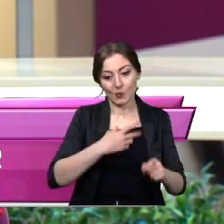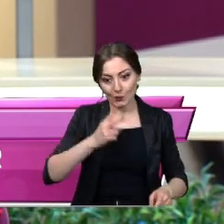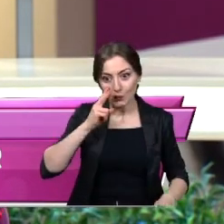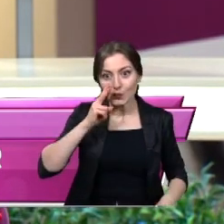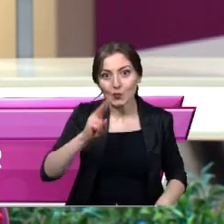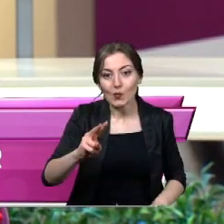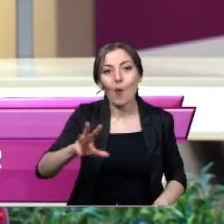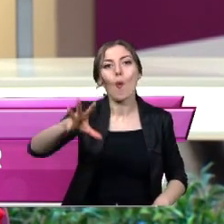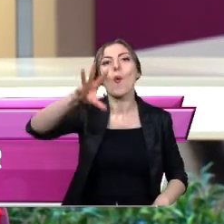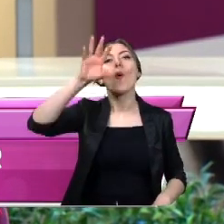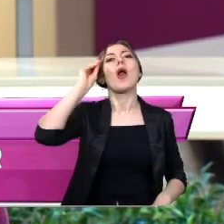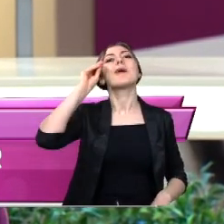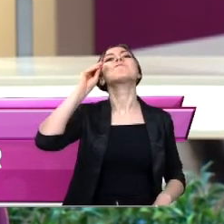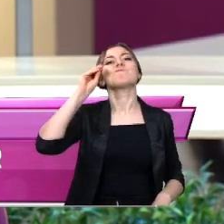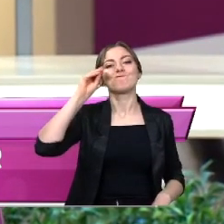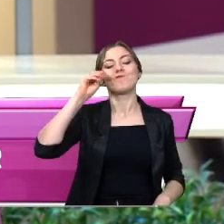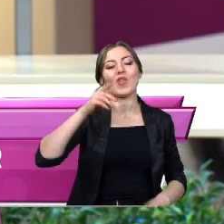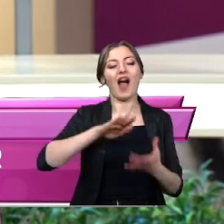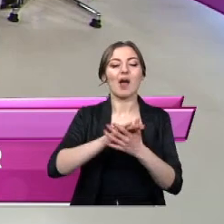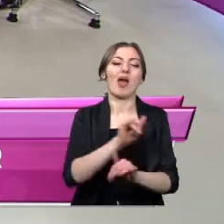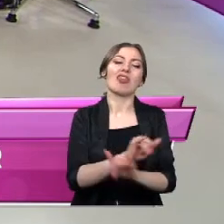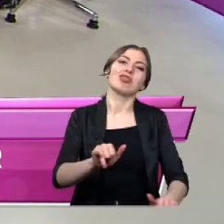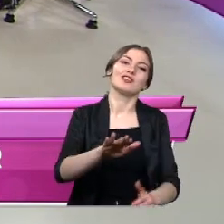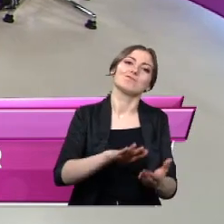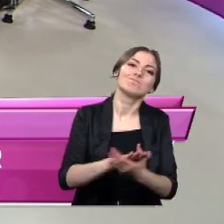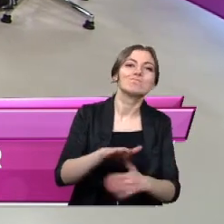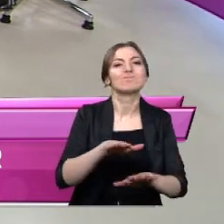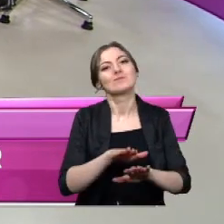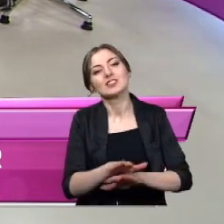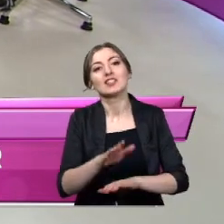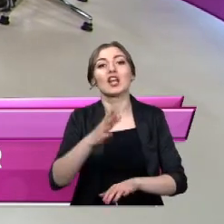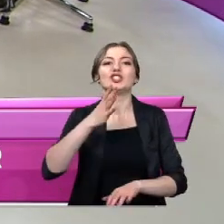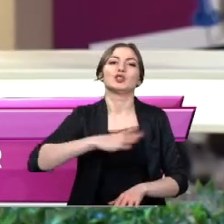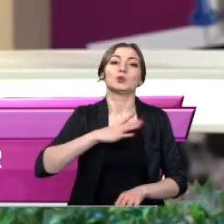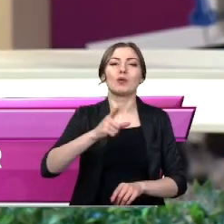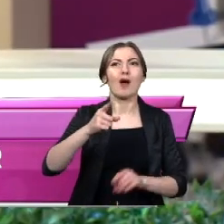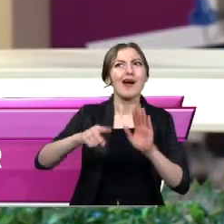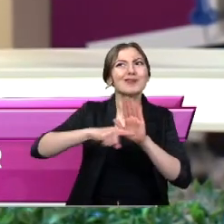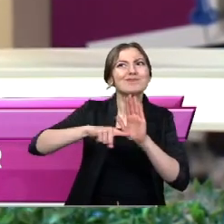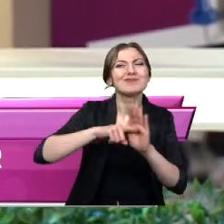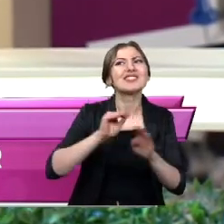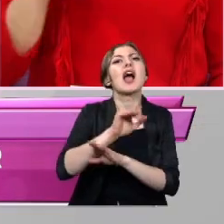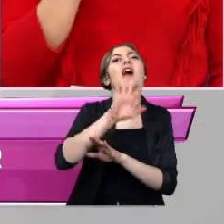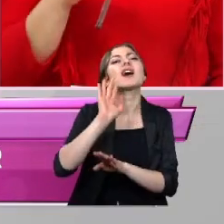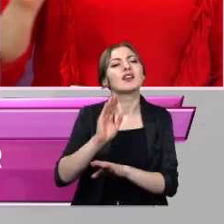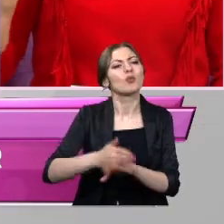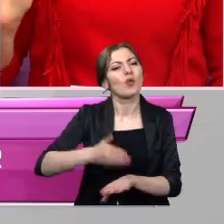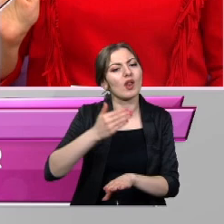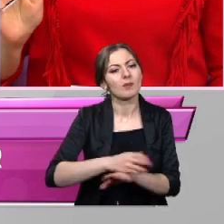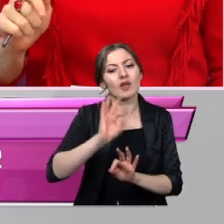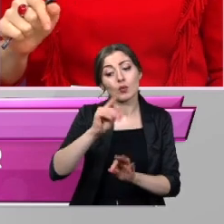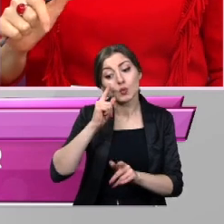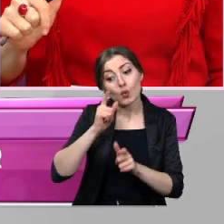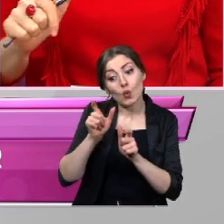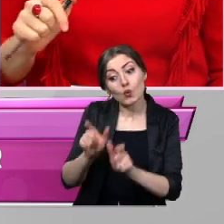kendi gözüyle görmüş oldu şimdi biz Eğer çocuğu Böyle hep böyle ama hiçbir olumsuz bir şey yaşamasın diye Baştan biz her şeyi